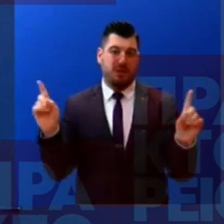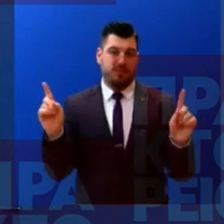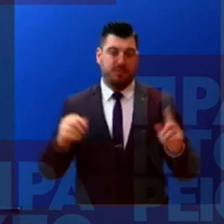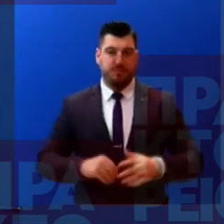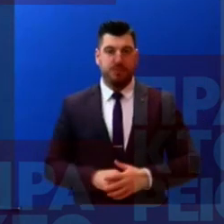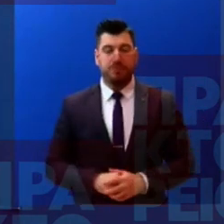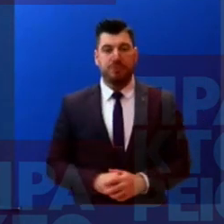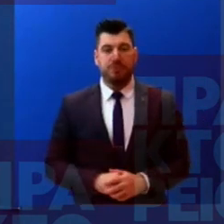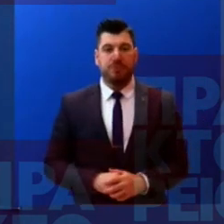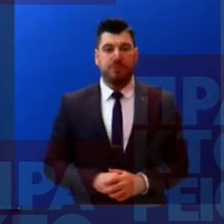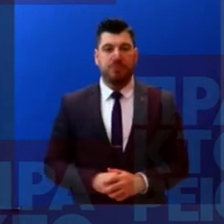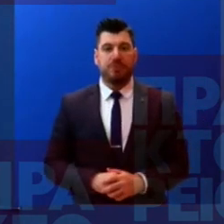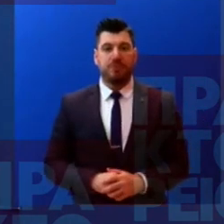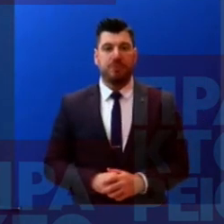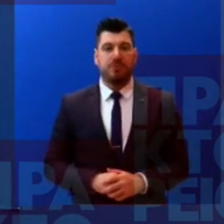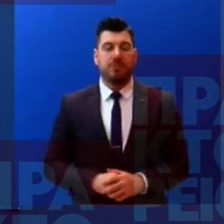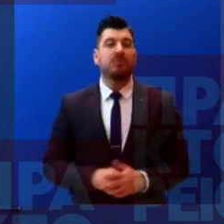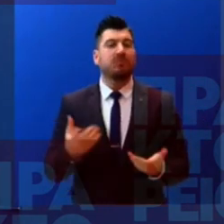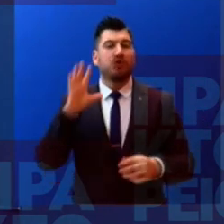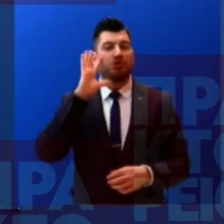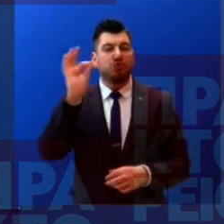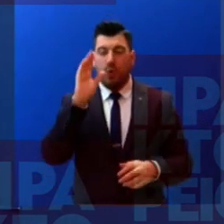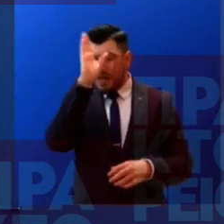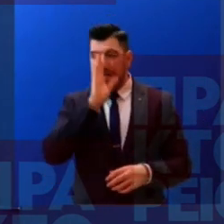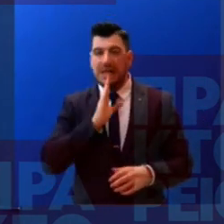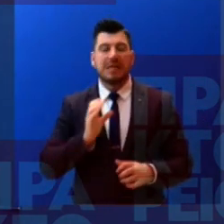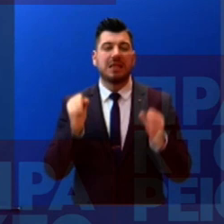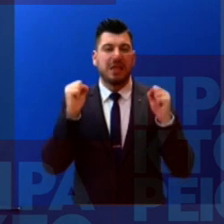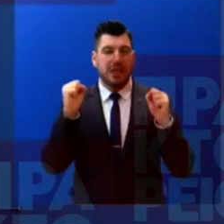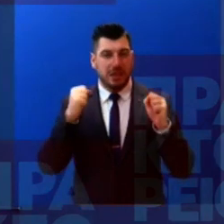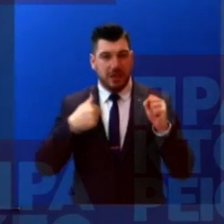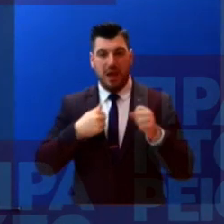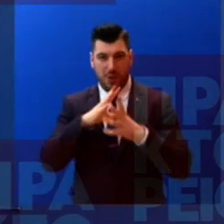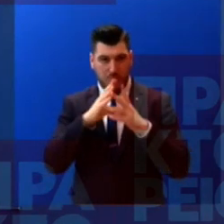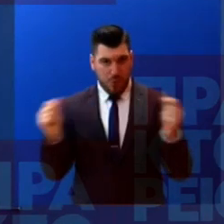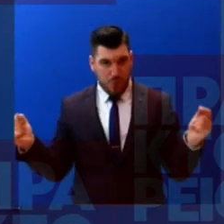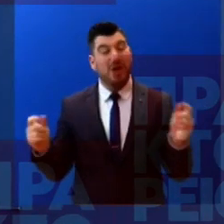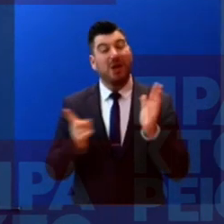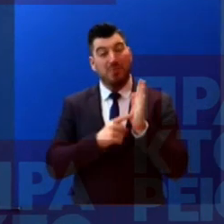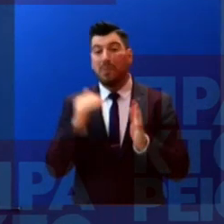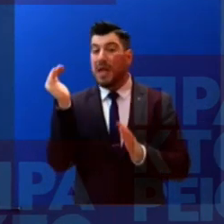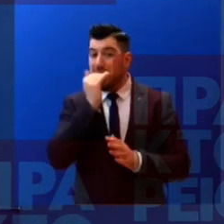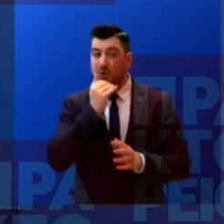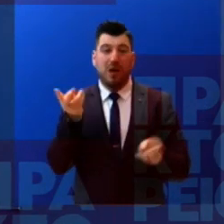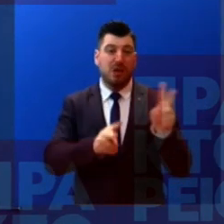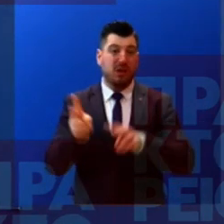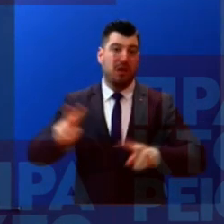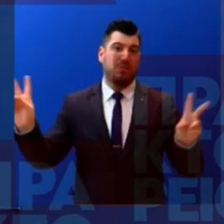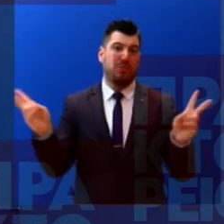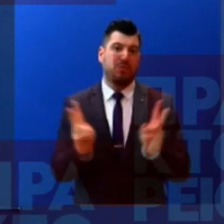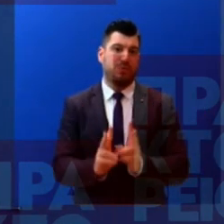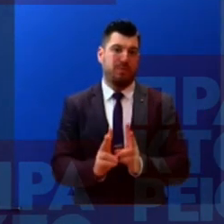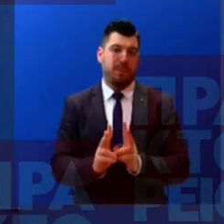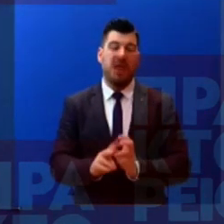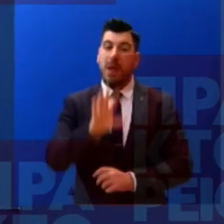υπάρχουν. Και για να βγούμε από την υγειονομική κρίση το ταχύτερο δυνατό με τις λιγότερες συνέπειες. Θα ήταν